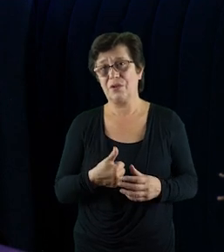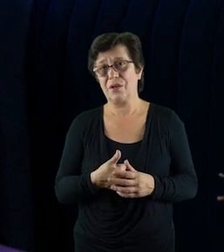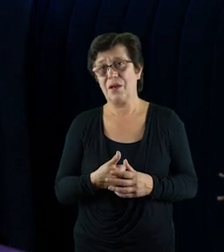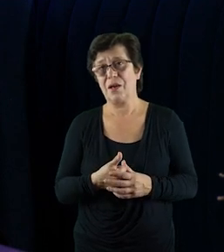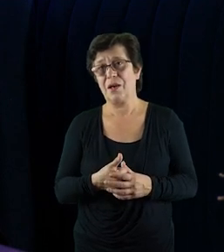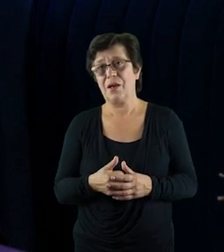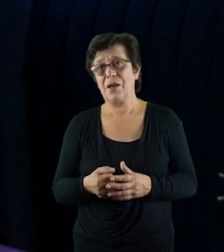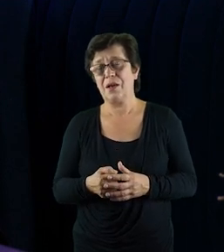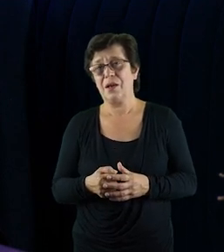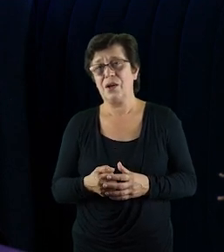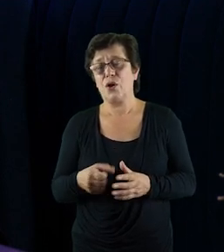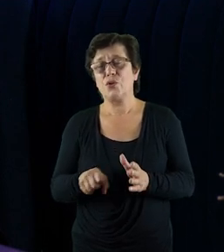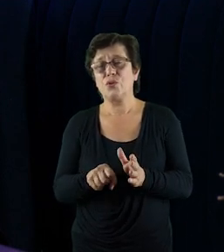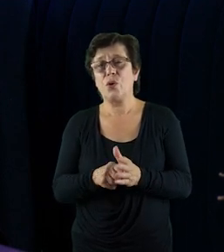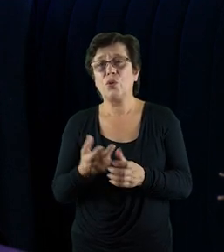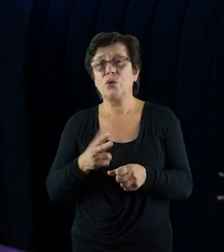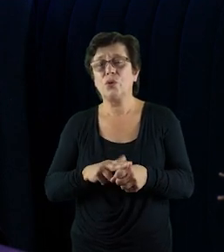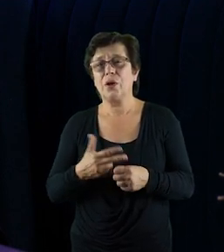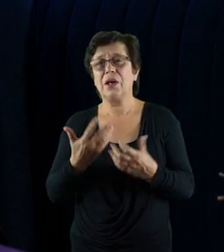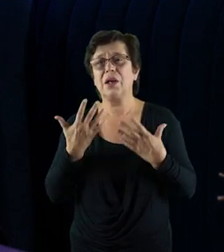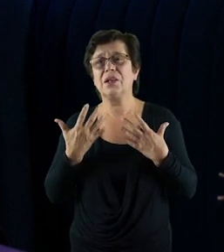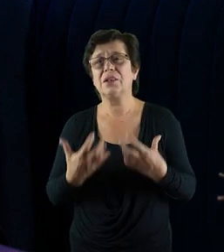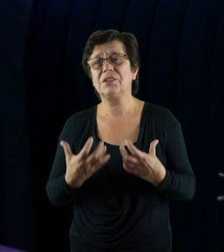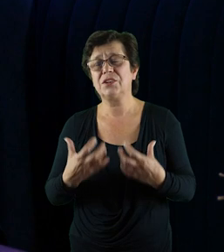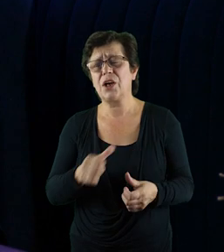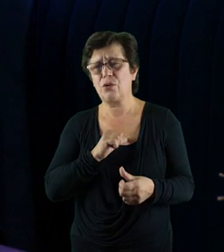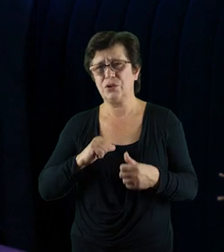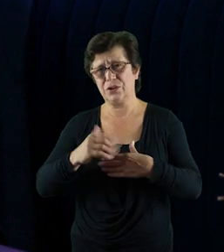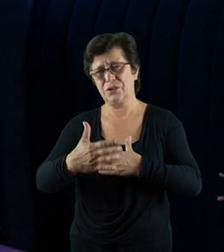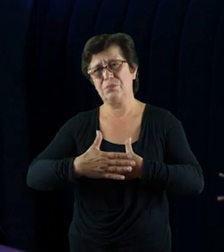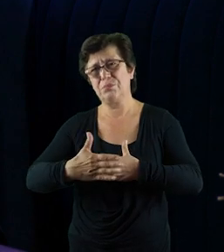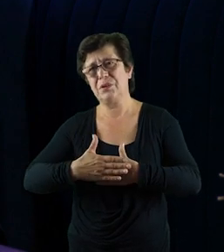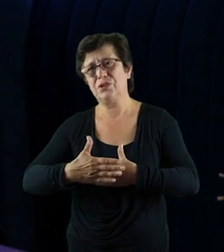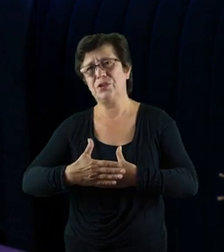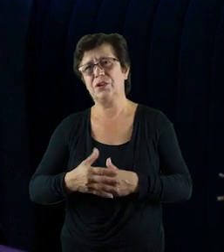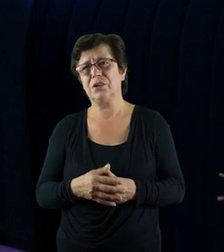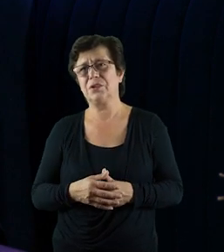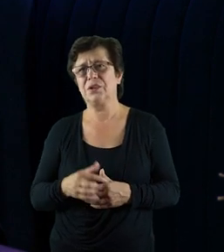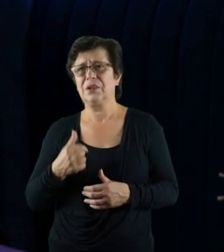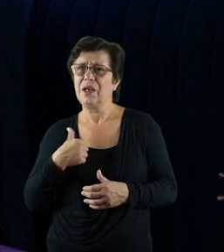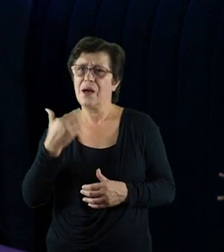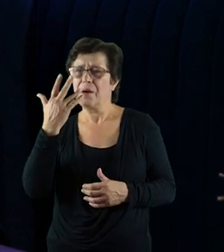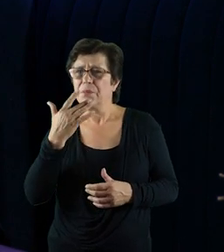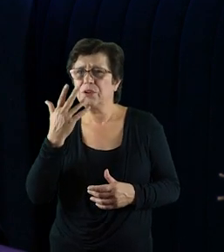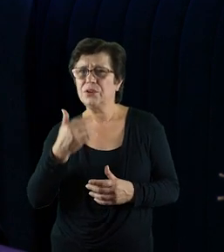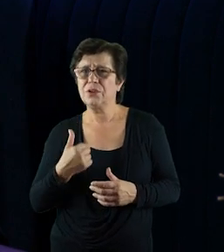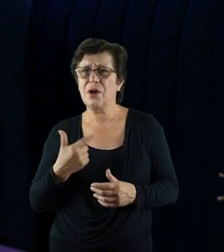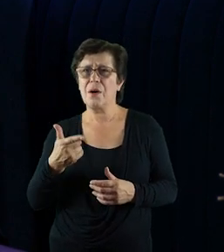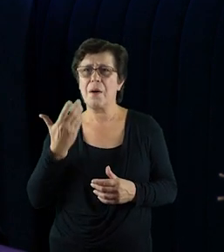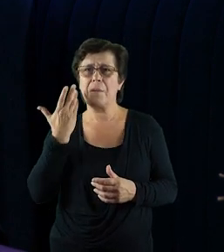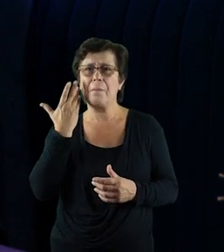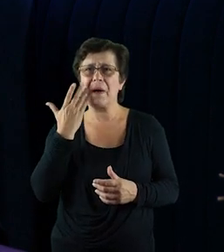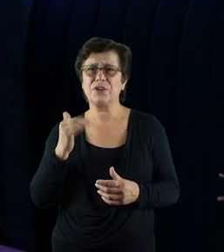do której on się chciał zbliżyć i z którą był jakoś, to też mam wrażenie, tak no, bardzo